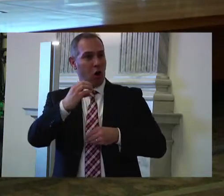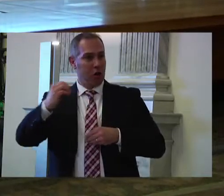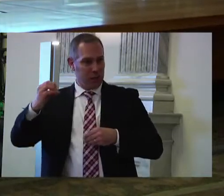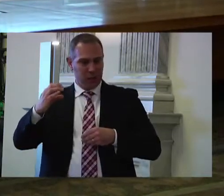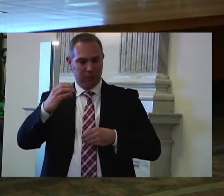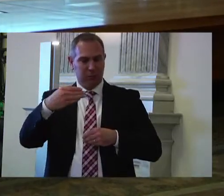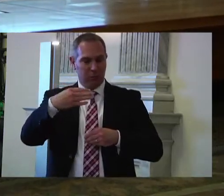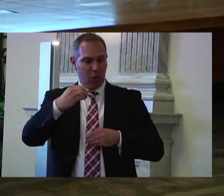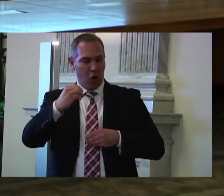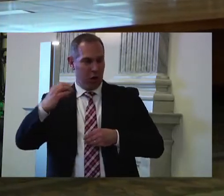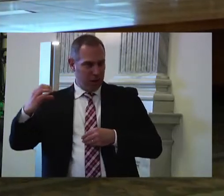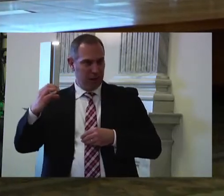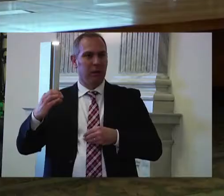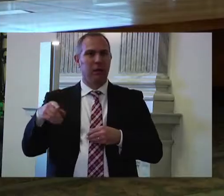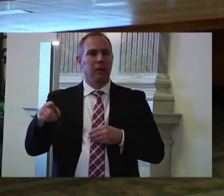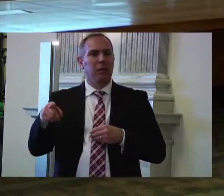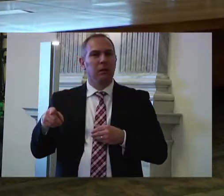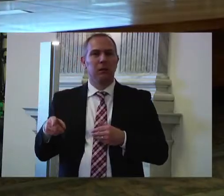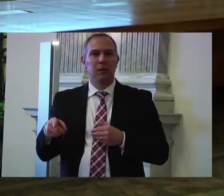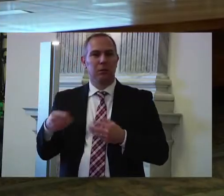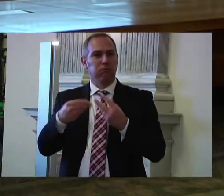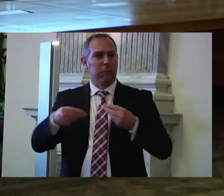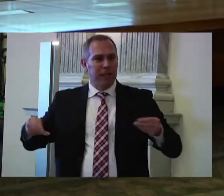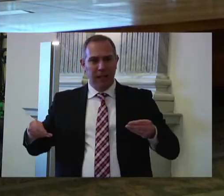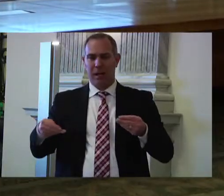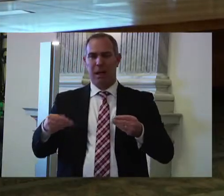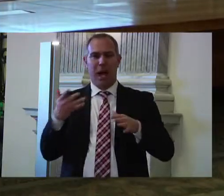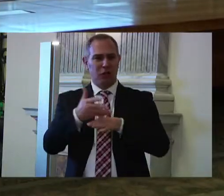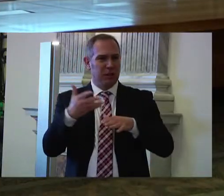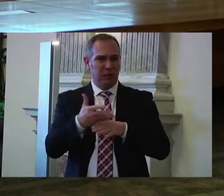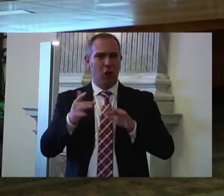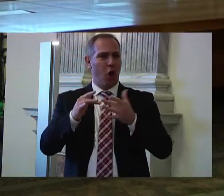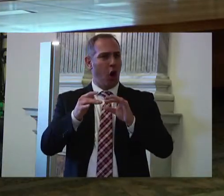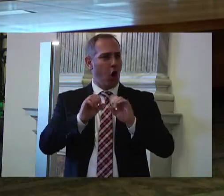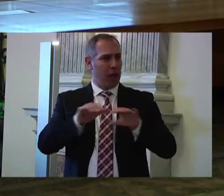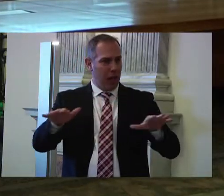riferimenti dettagliati a materiali sul turismo accessibile disponibili online, quindi sono stati